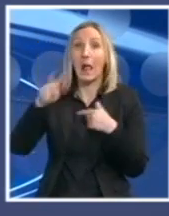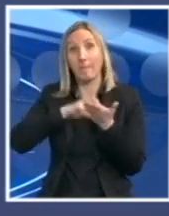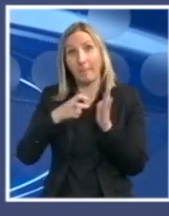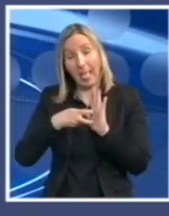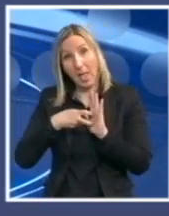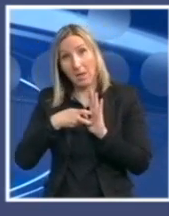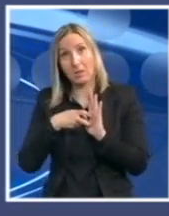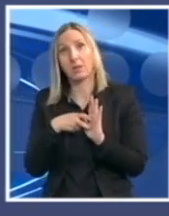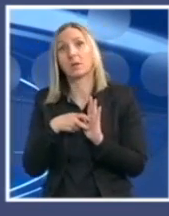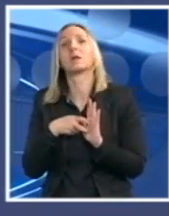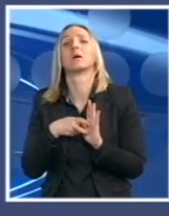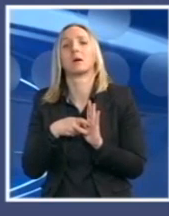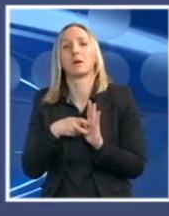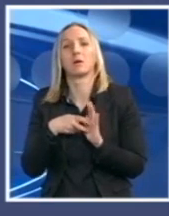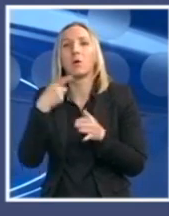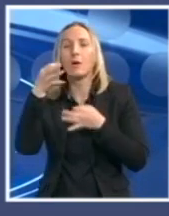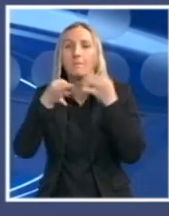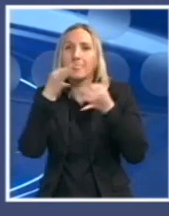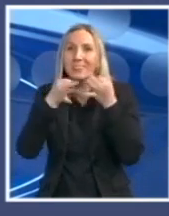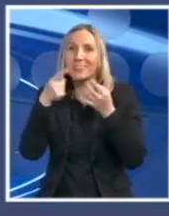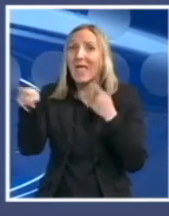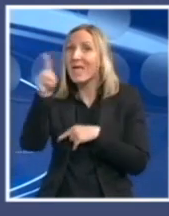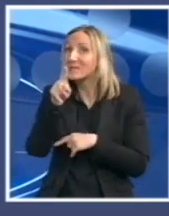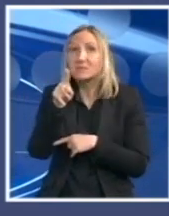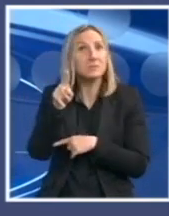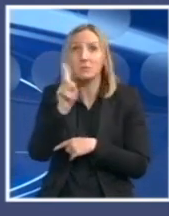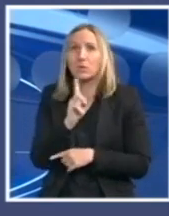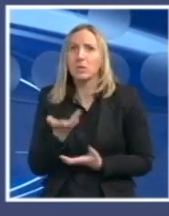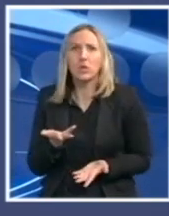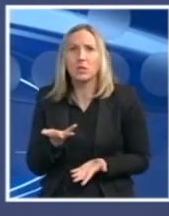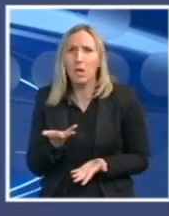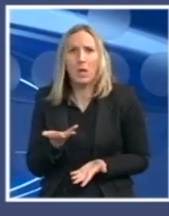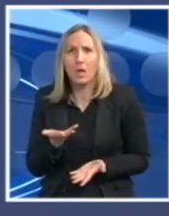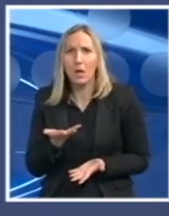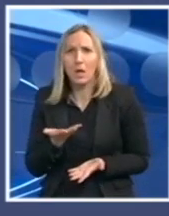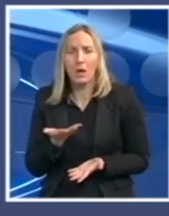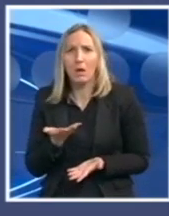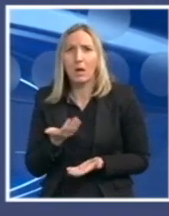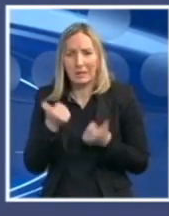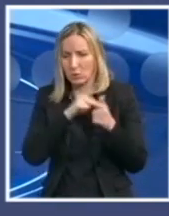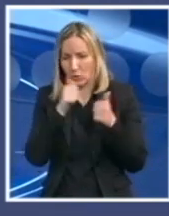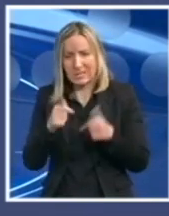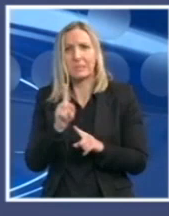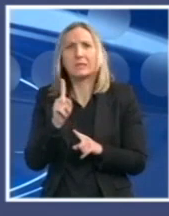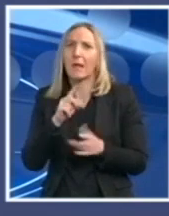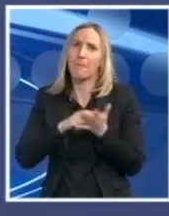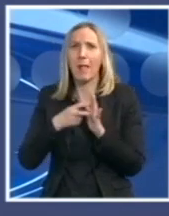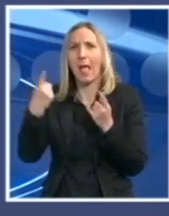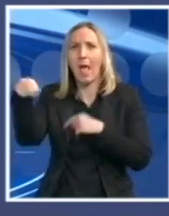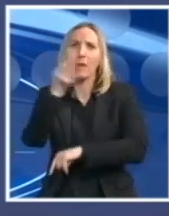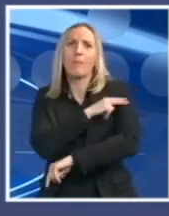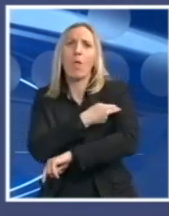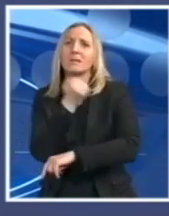njihovo testiranje, bar po mojoj informaciji koju ja za sada imam, nije. Što ne znači da se neće eventualno promeniti ako imaju